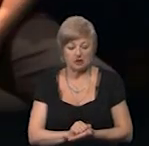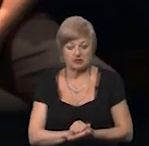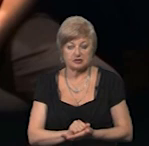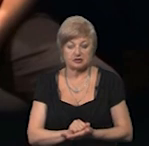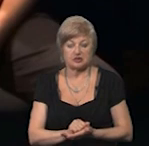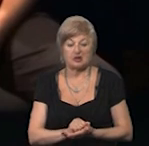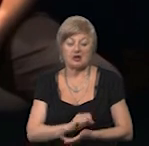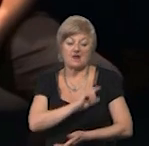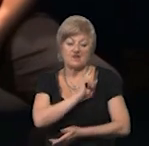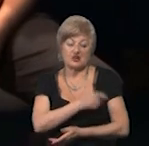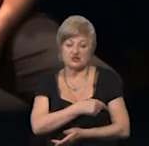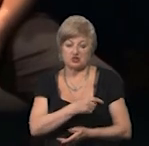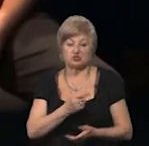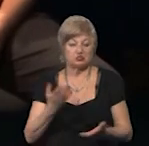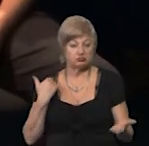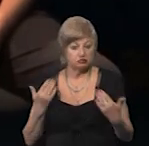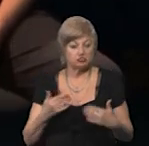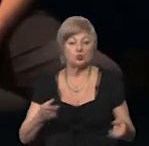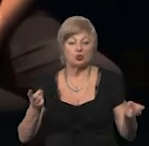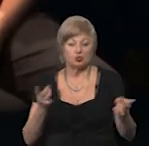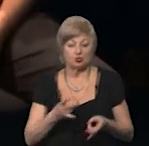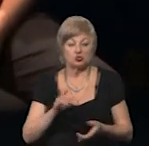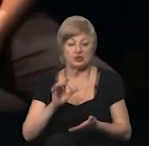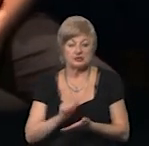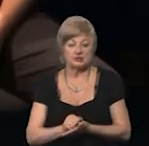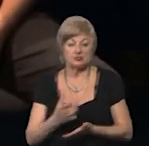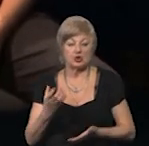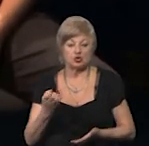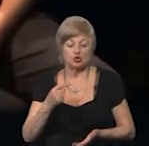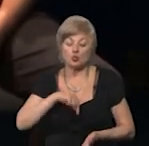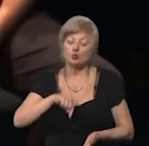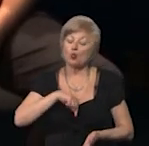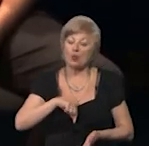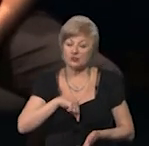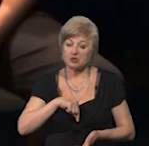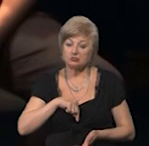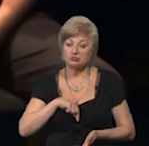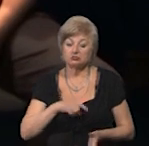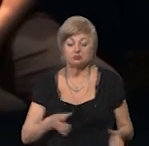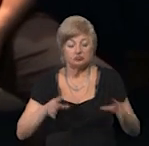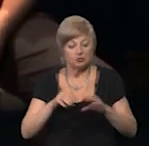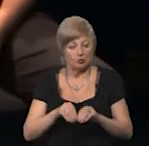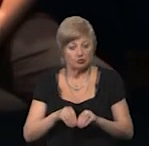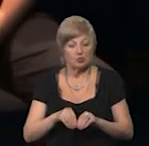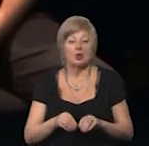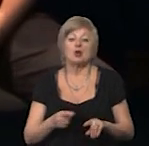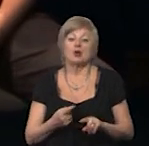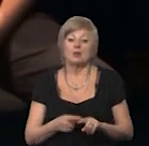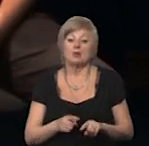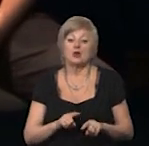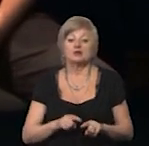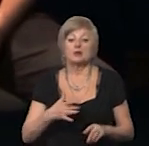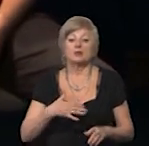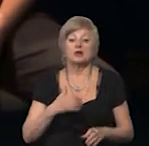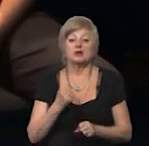якимись фізичними вправами, треба займатися ще і трошки духовними. Цигун, він дає таке